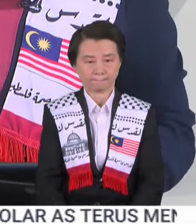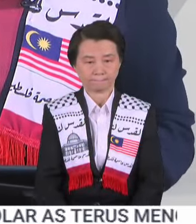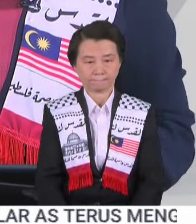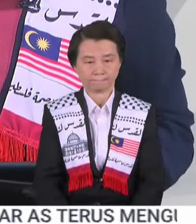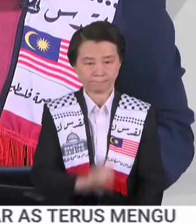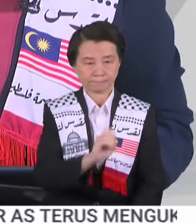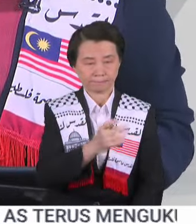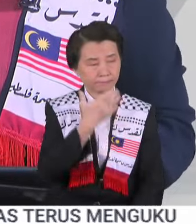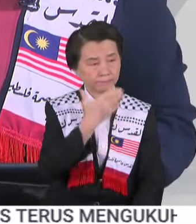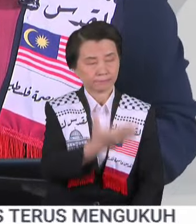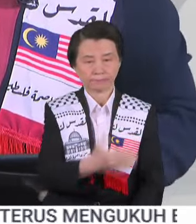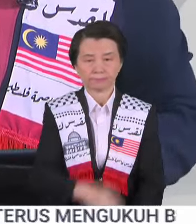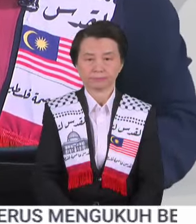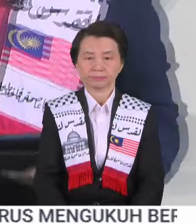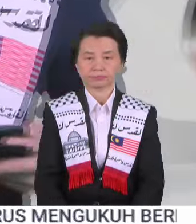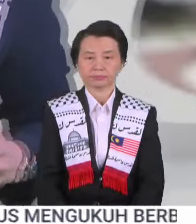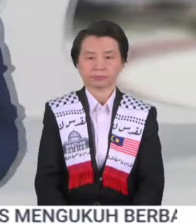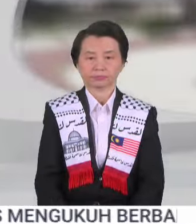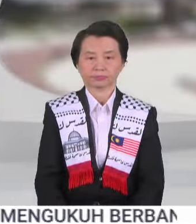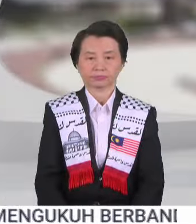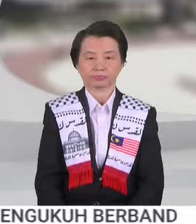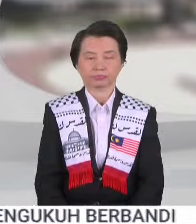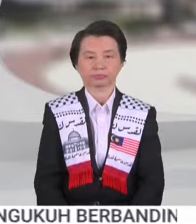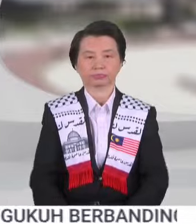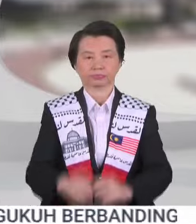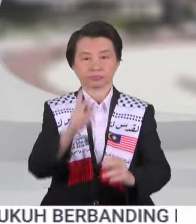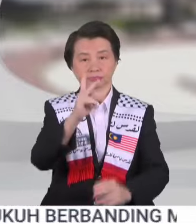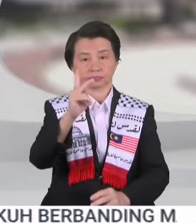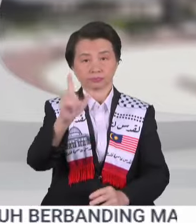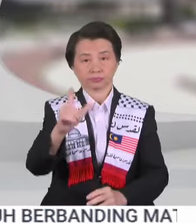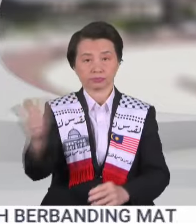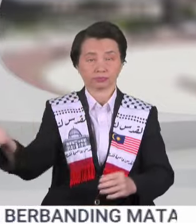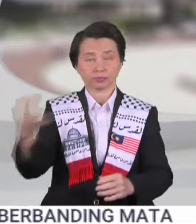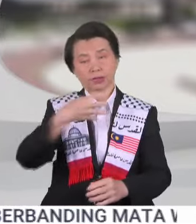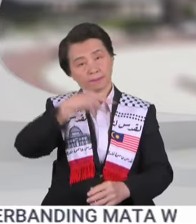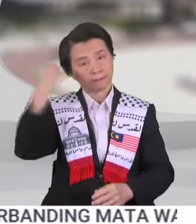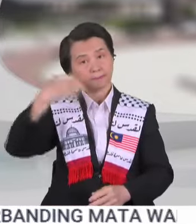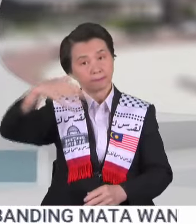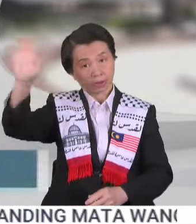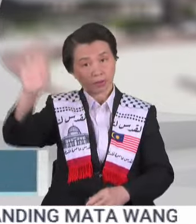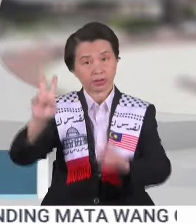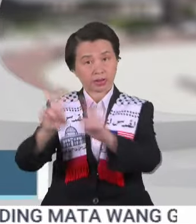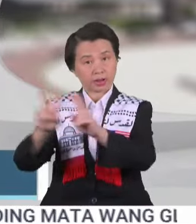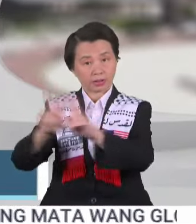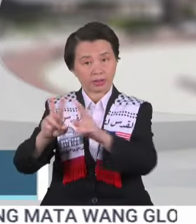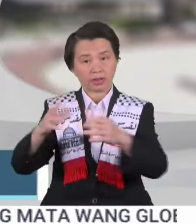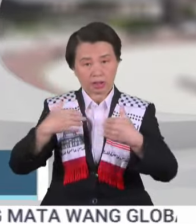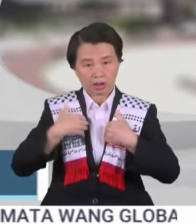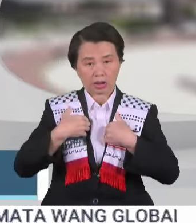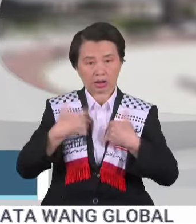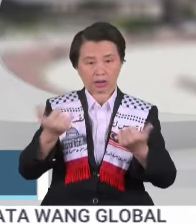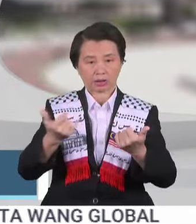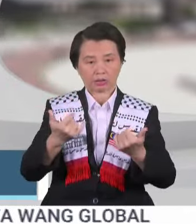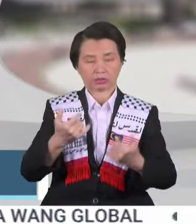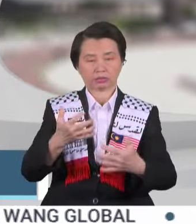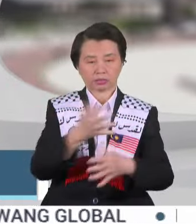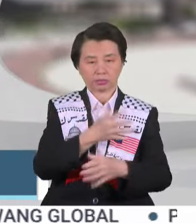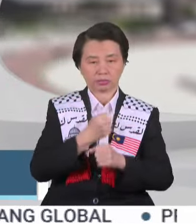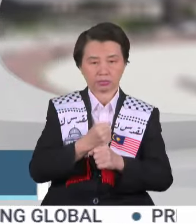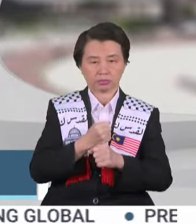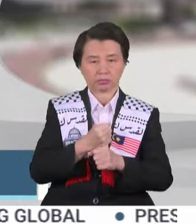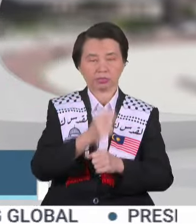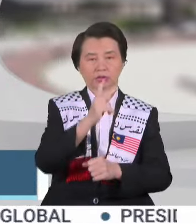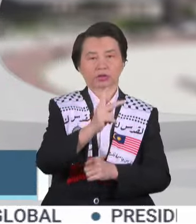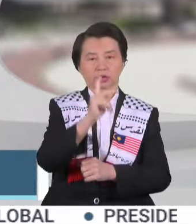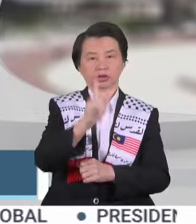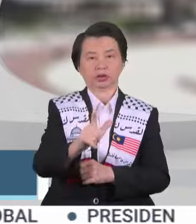Baik, terima kasih, Otto. Ketika warga kota pulang ke kampung halaman beraya, ada yang memilih untuk memanfaatkan keindahan ibu